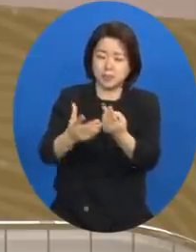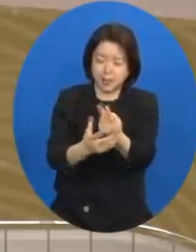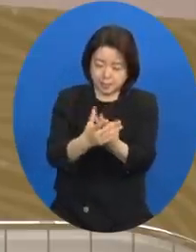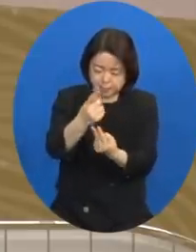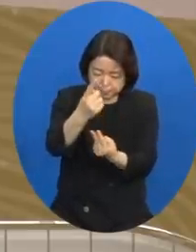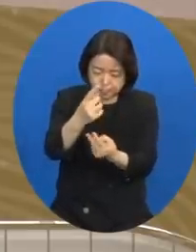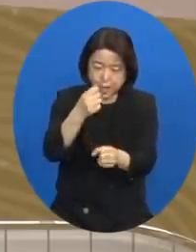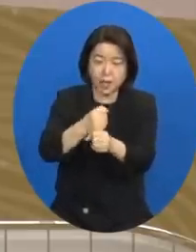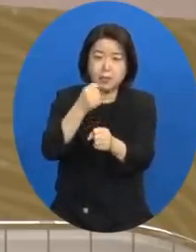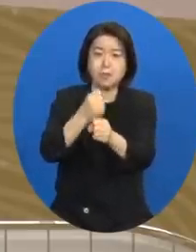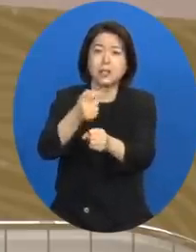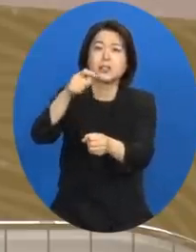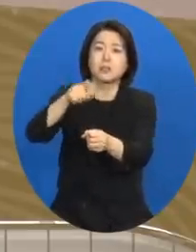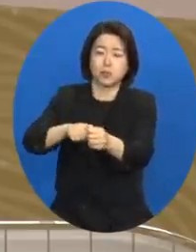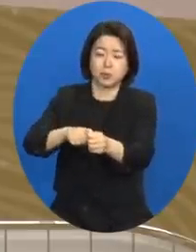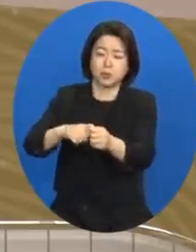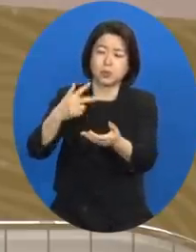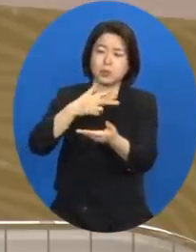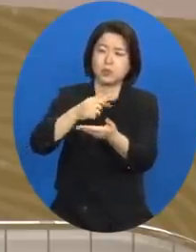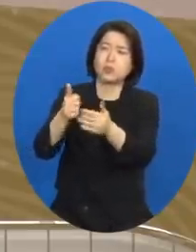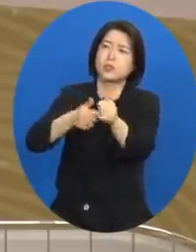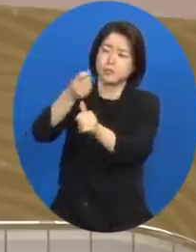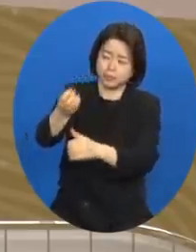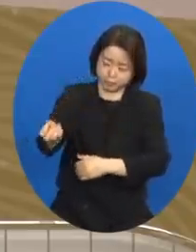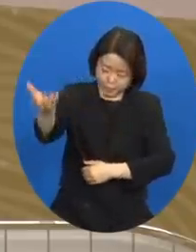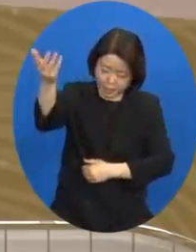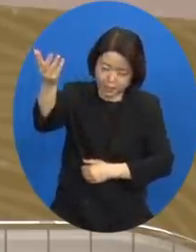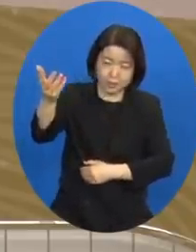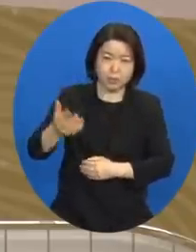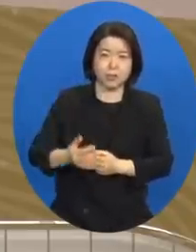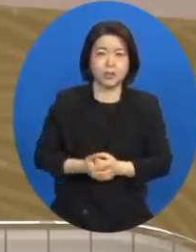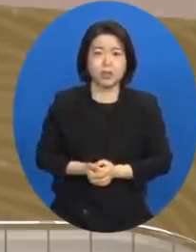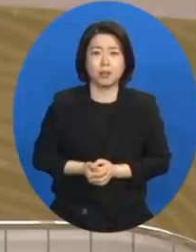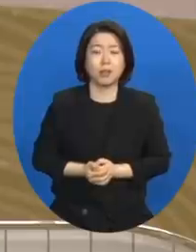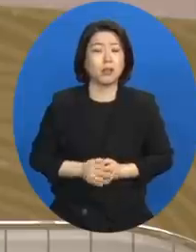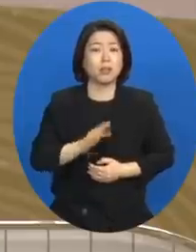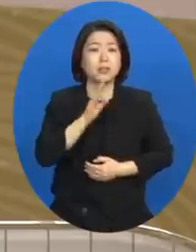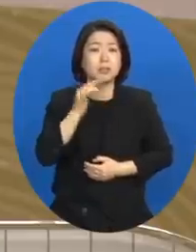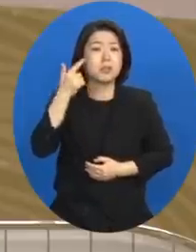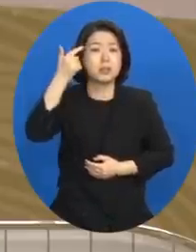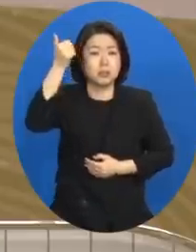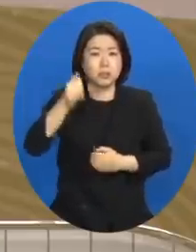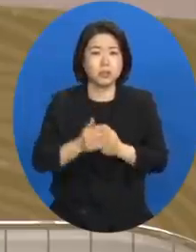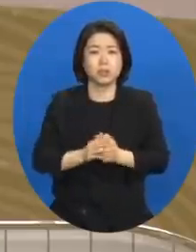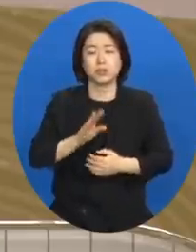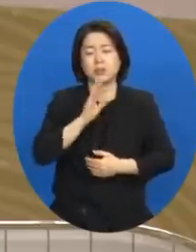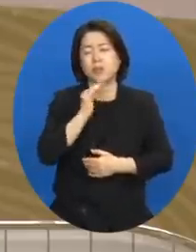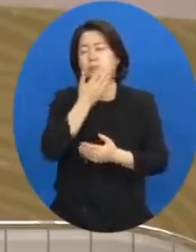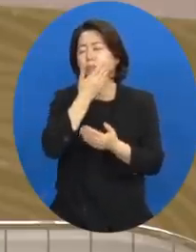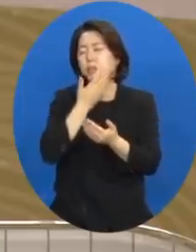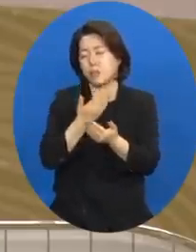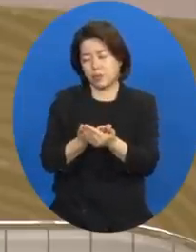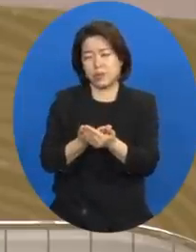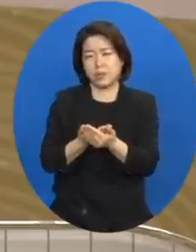만드시려고 하시는 주님이 이기셨습니다. 정말 그 목사님이 너무 귀해 보이시더라.